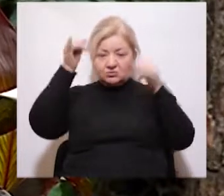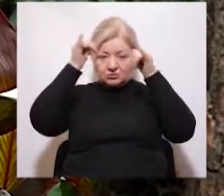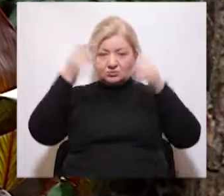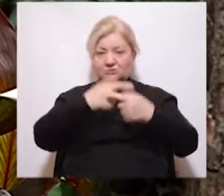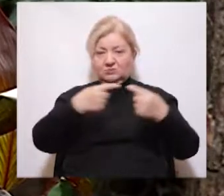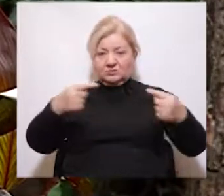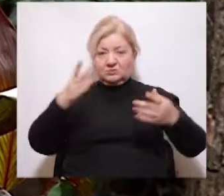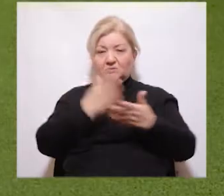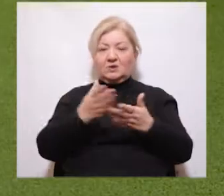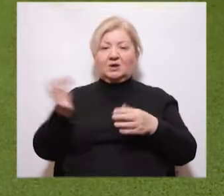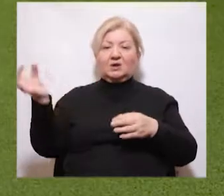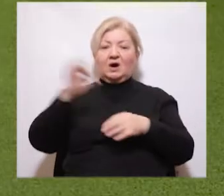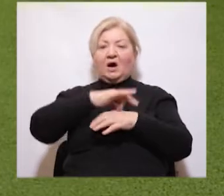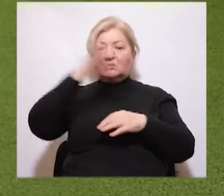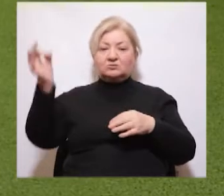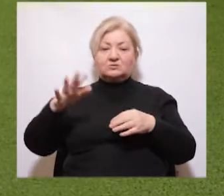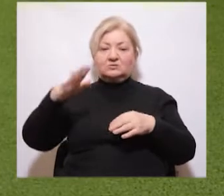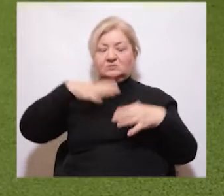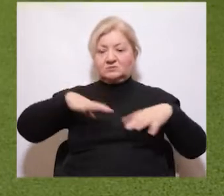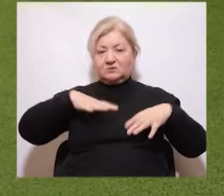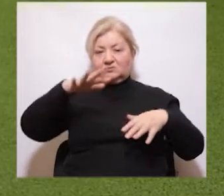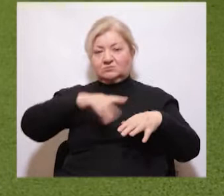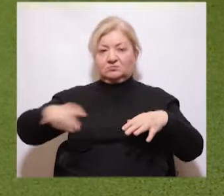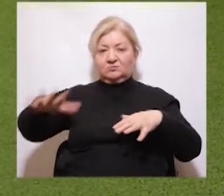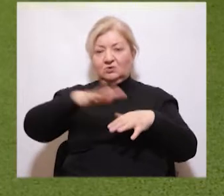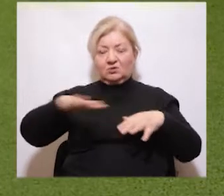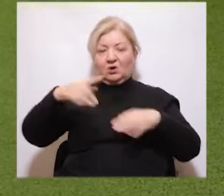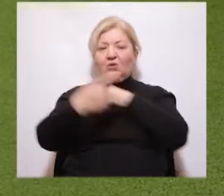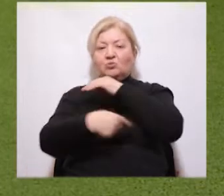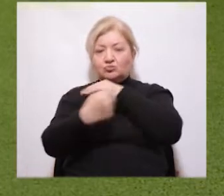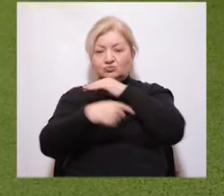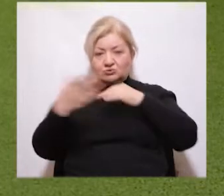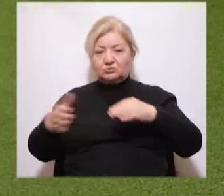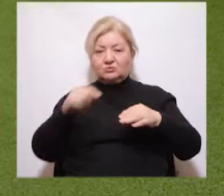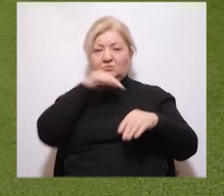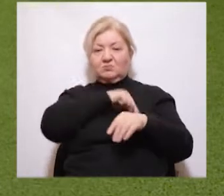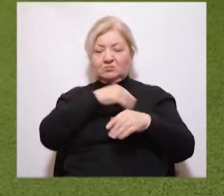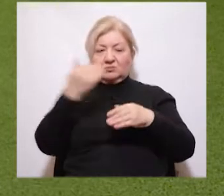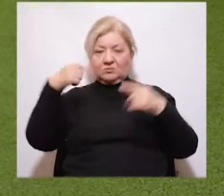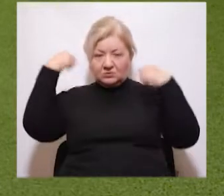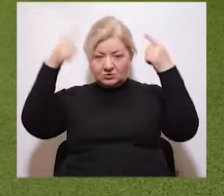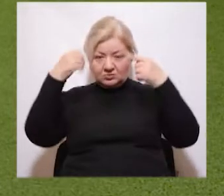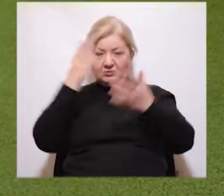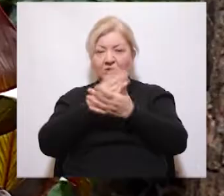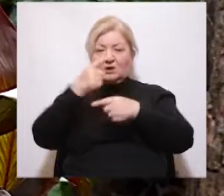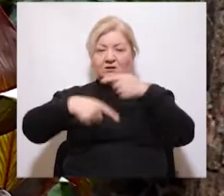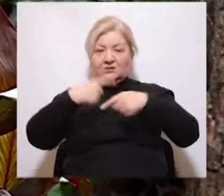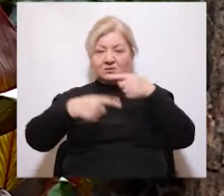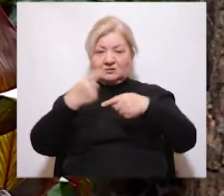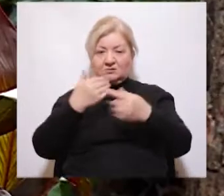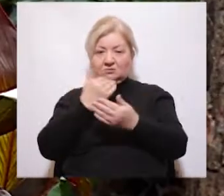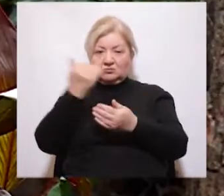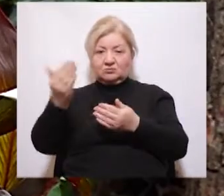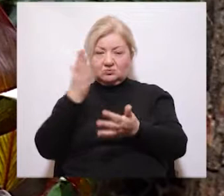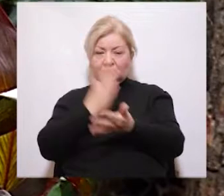ჯიშებიც. და აღმოსავლეთ საქართველოს მთიანი რეგიონებისათვის, კერძოდ თუშეთისათვის დამახასიათებელია მეცხვარეობა. ეს მათი